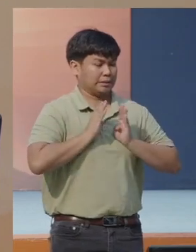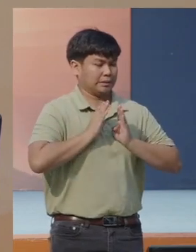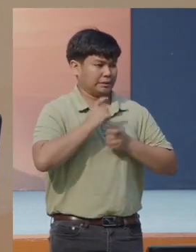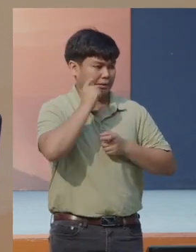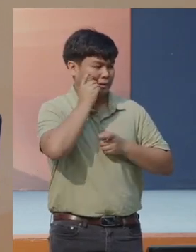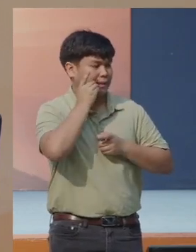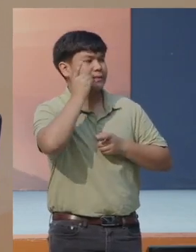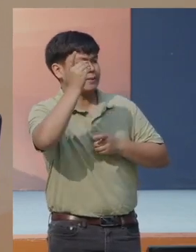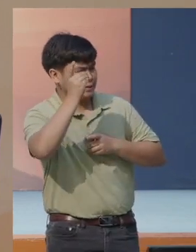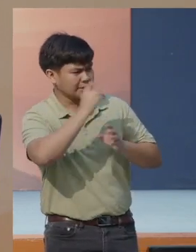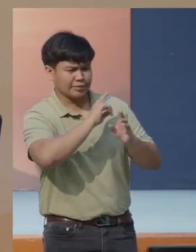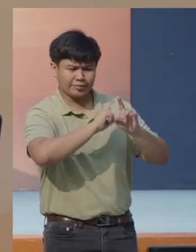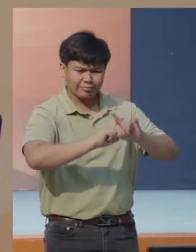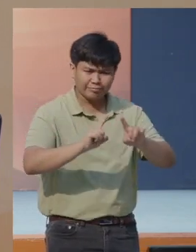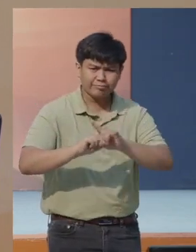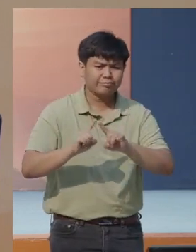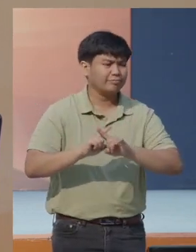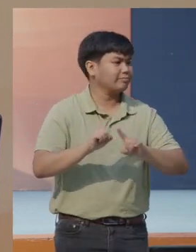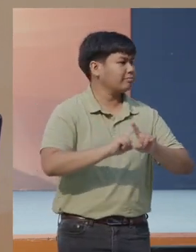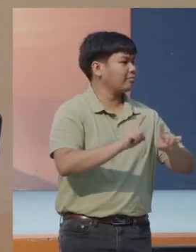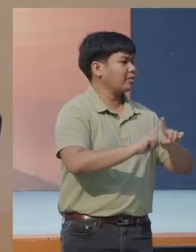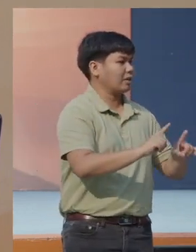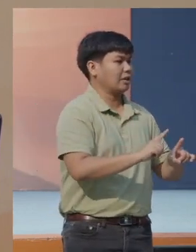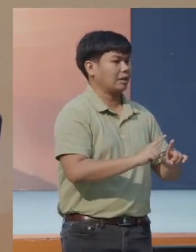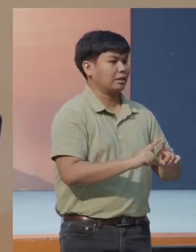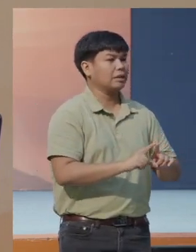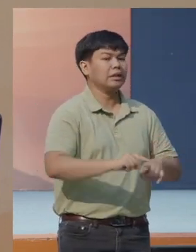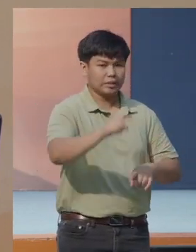Benguet, parang tayo rin naman dito